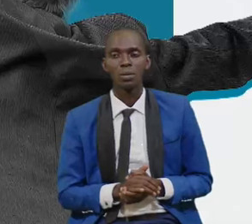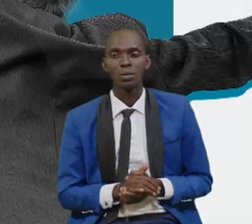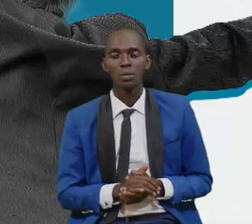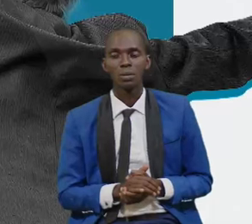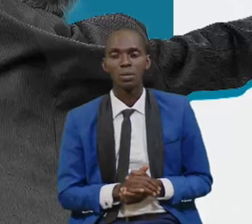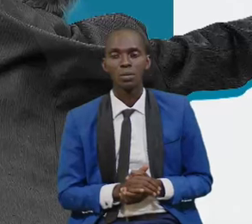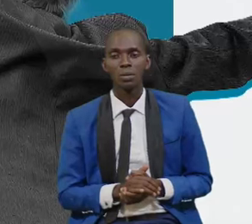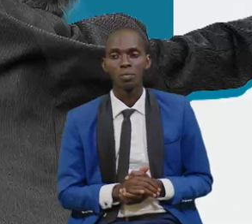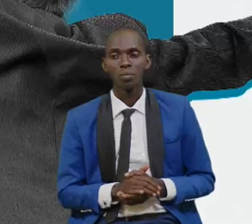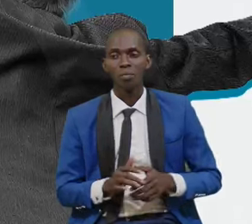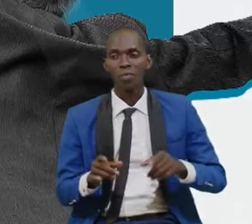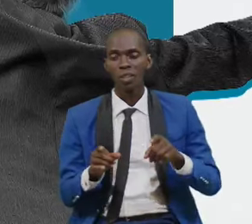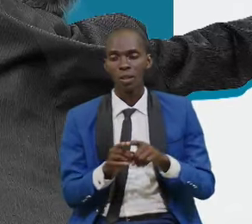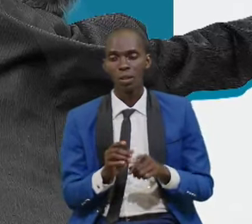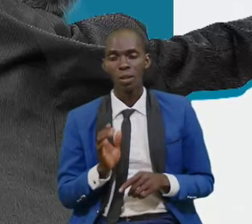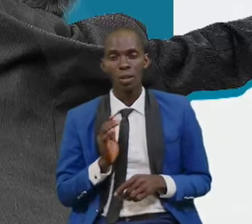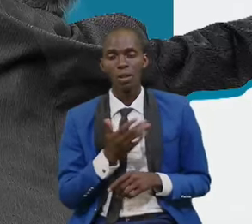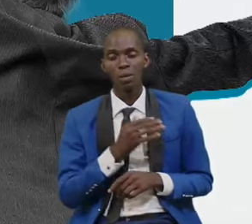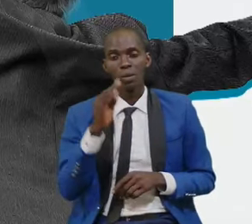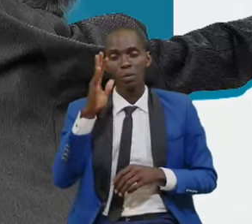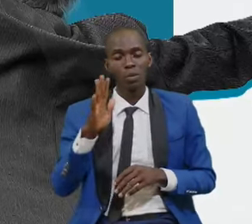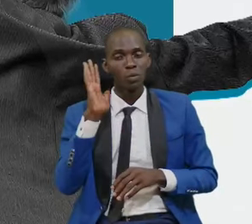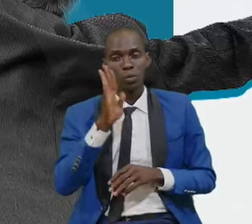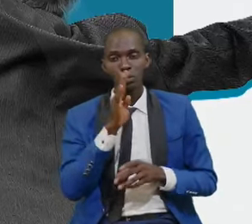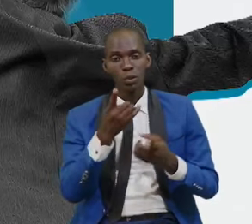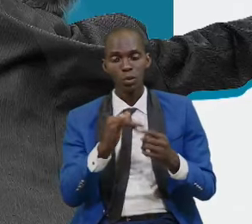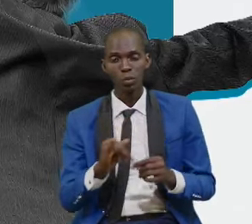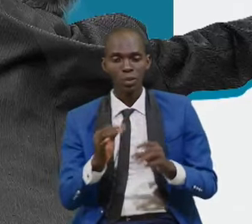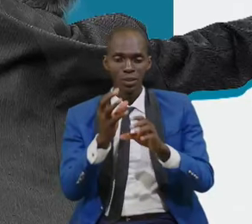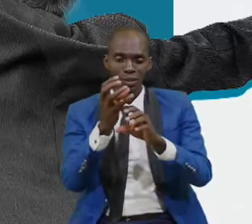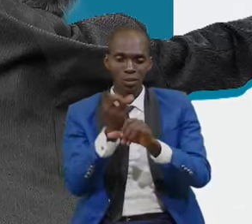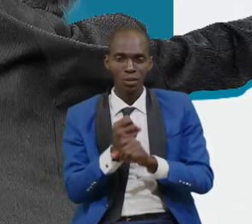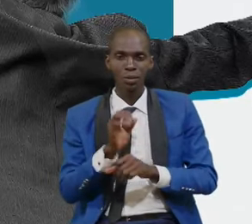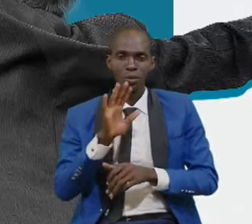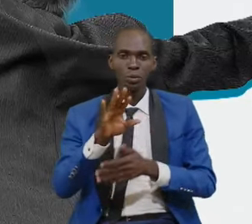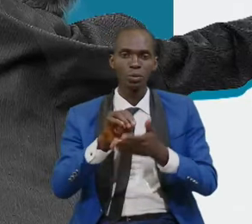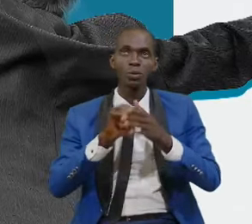Comme notre pasteur viendra, tu attraperas ton miracle.